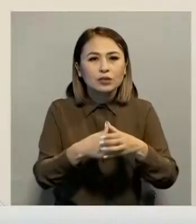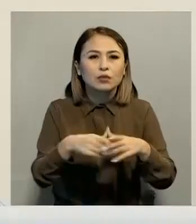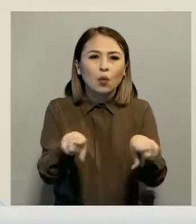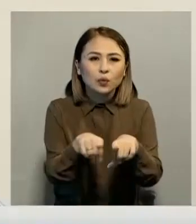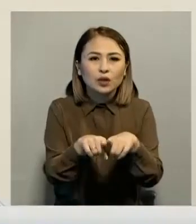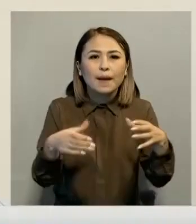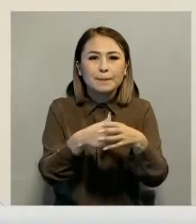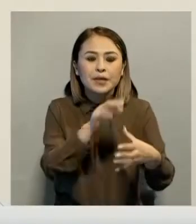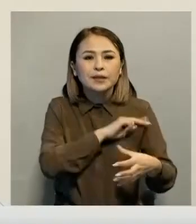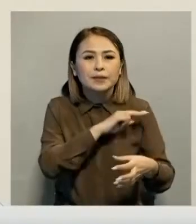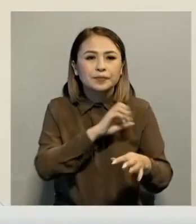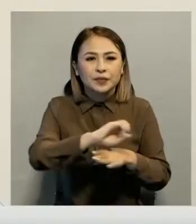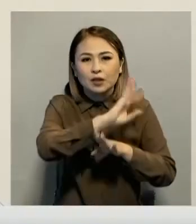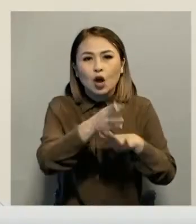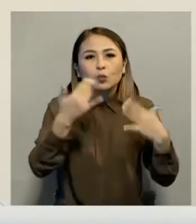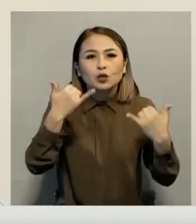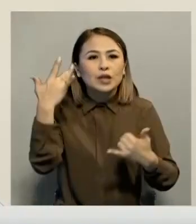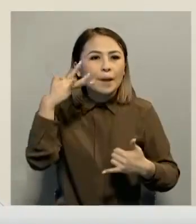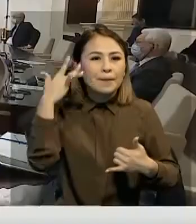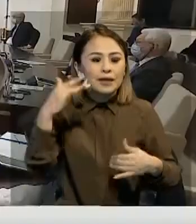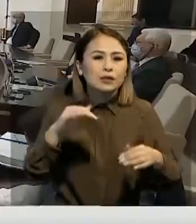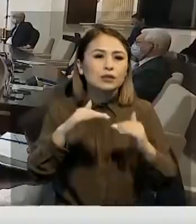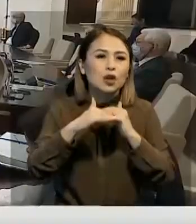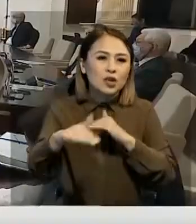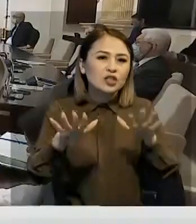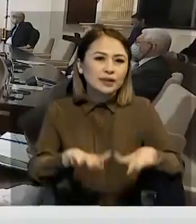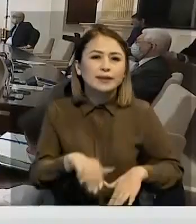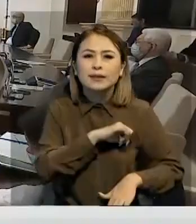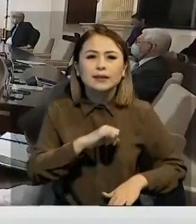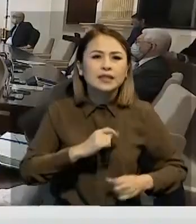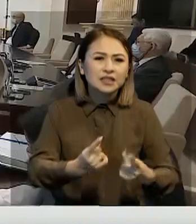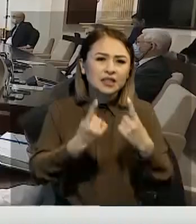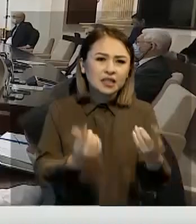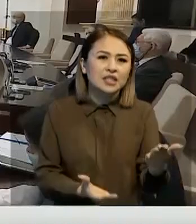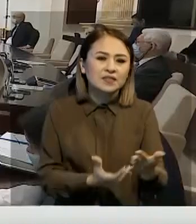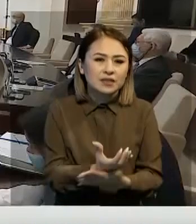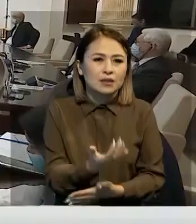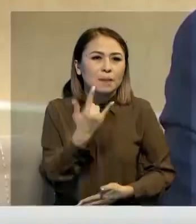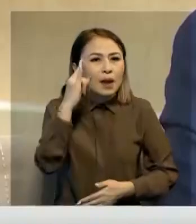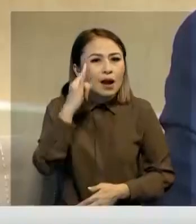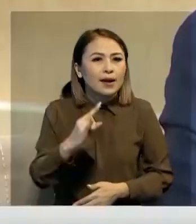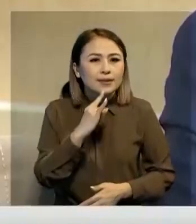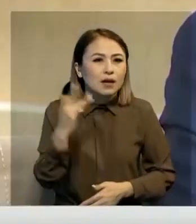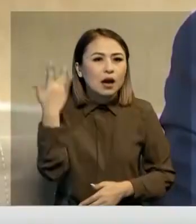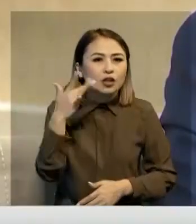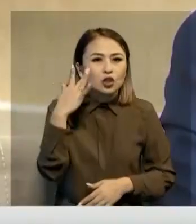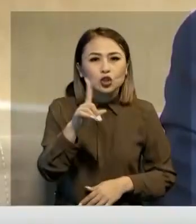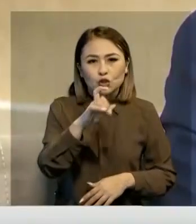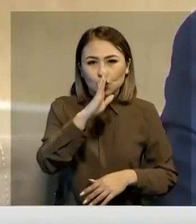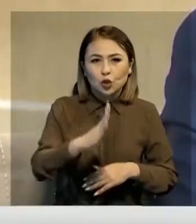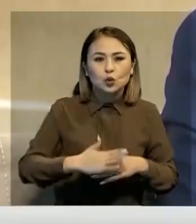ұқсас компаниялардың қызметтерін қамтиды. Бүгінде Америка Құрама Штаттары еліміздегі ең ірі инвесторлардың бірі.